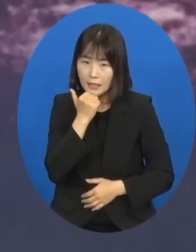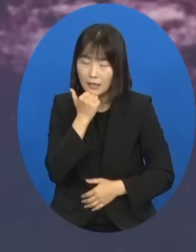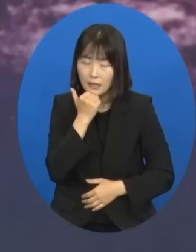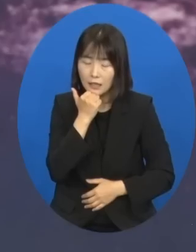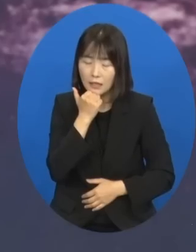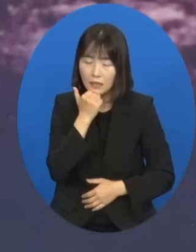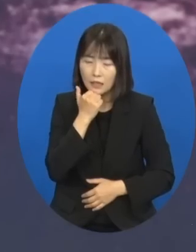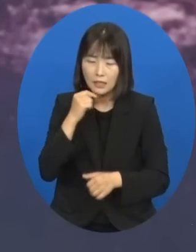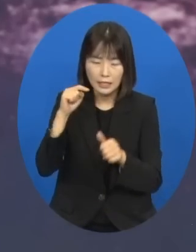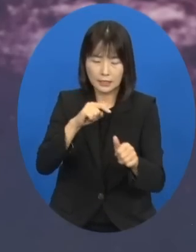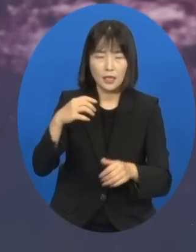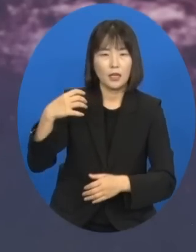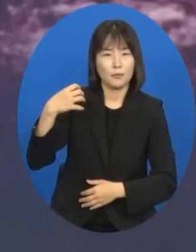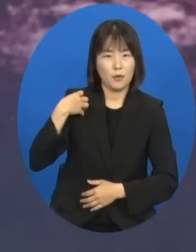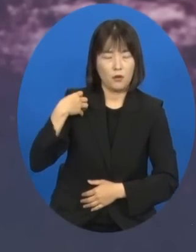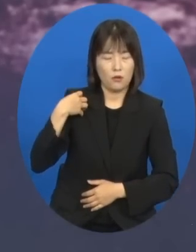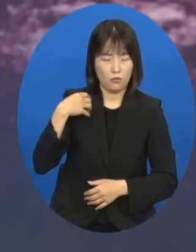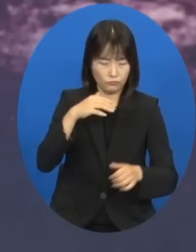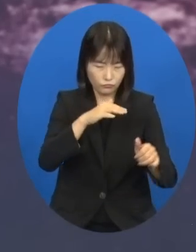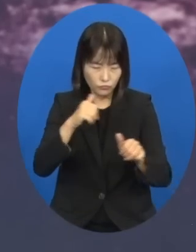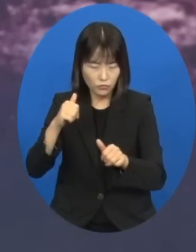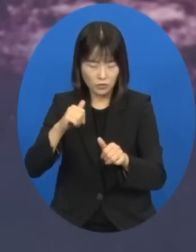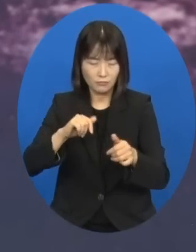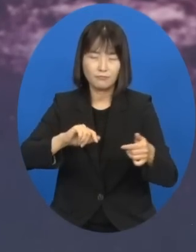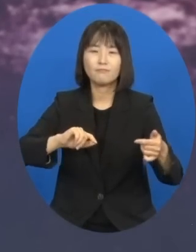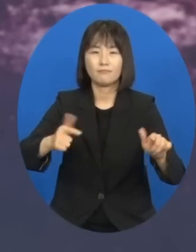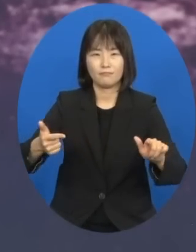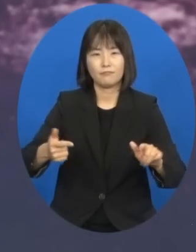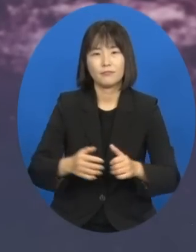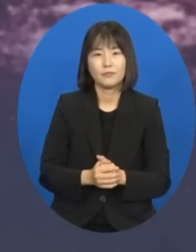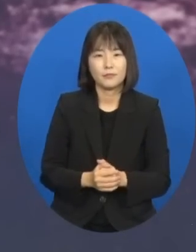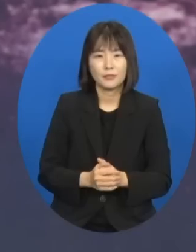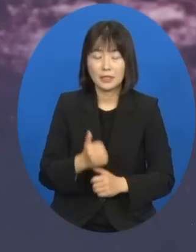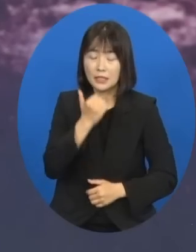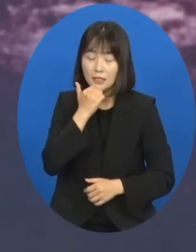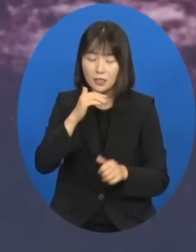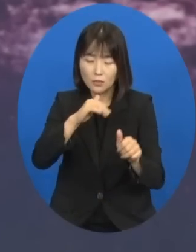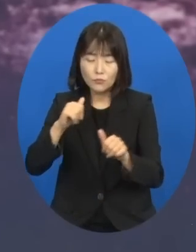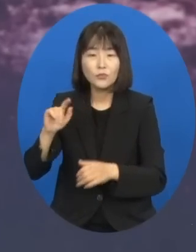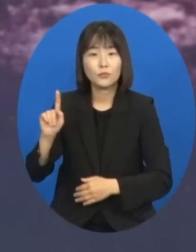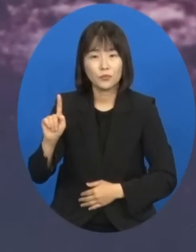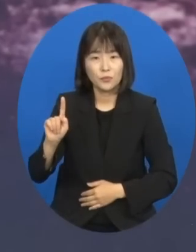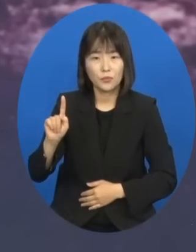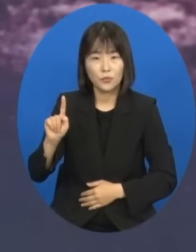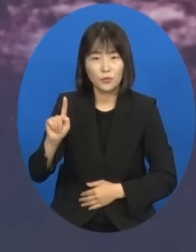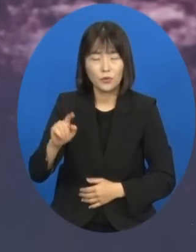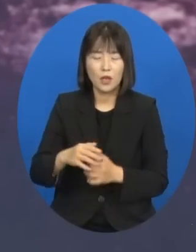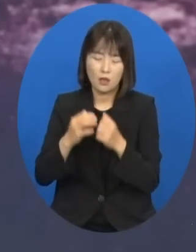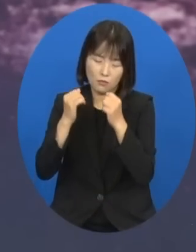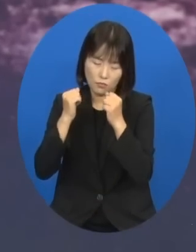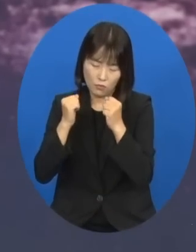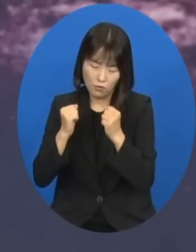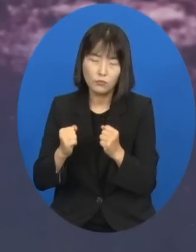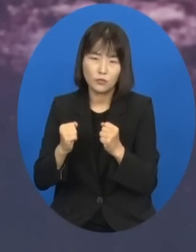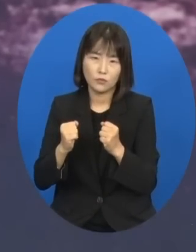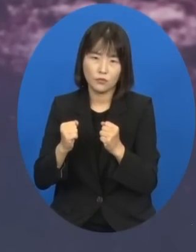사명은, 부르심은 다릅니다. 자, 이삭의 부르심은 뭘까요? 머무는 것입니다.